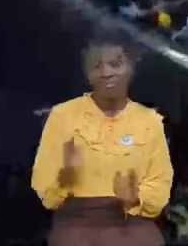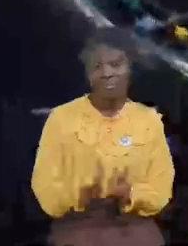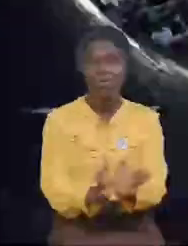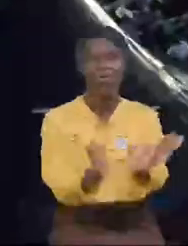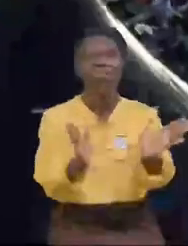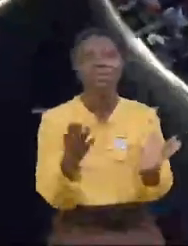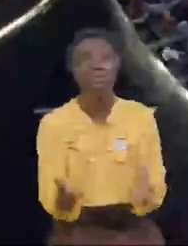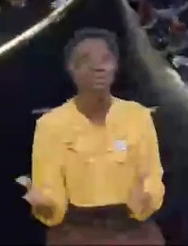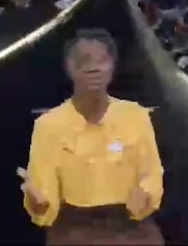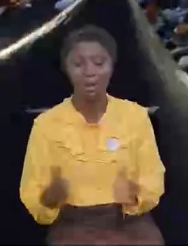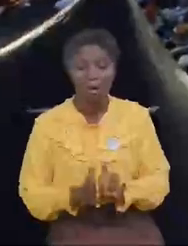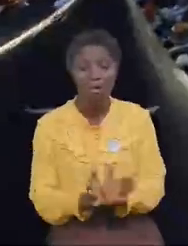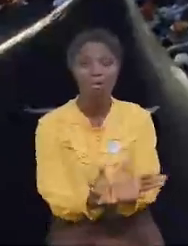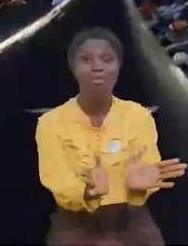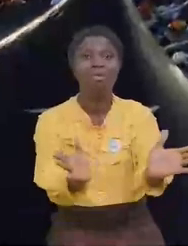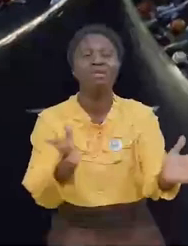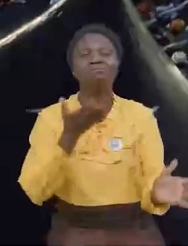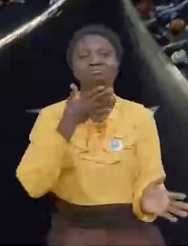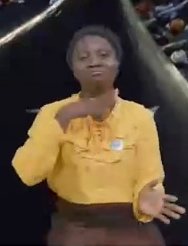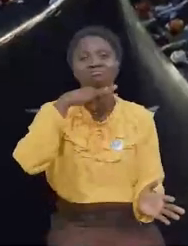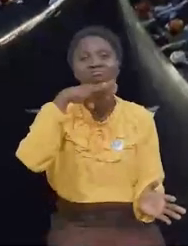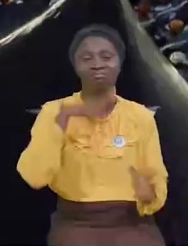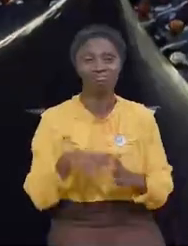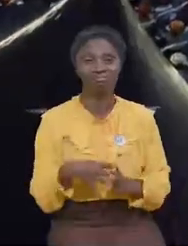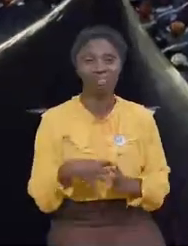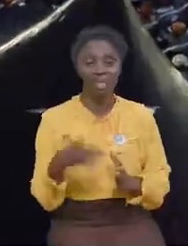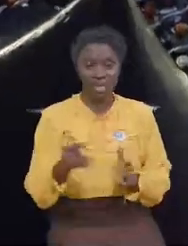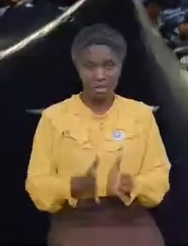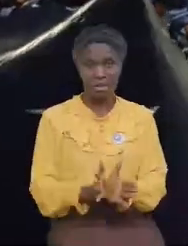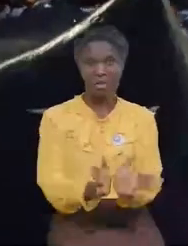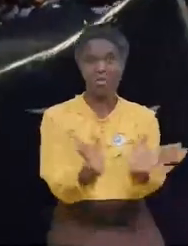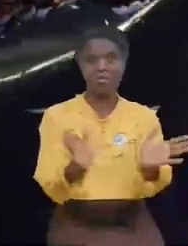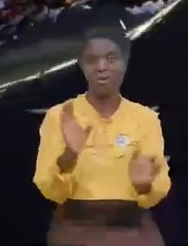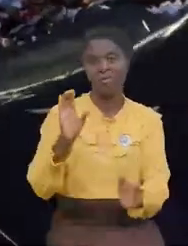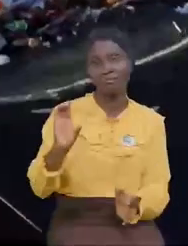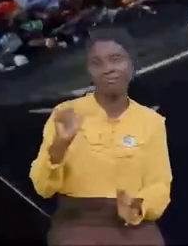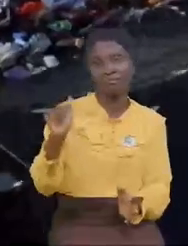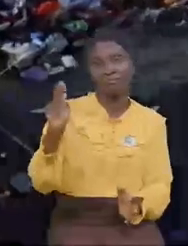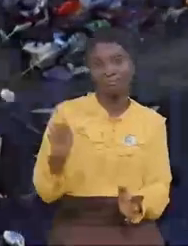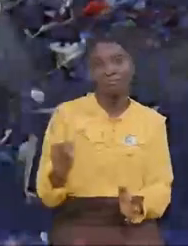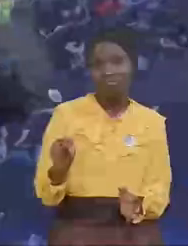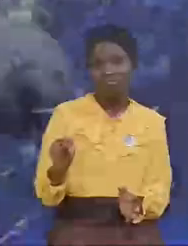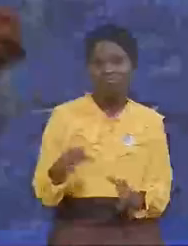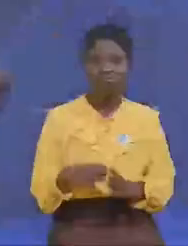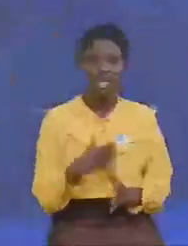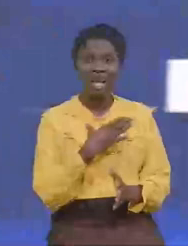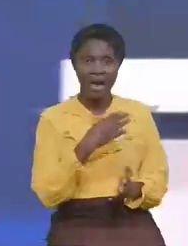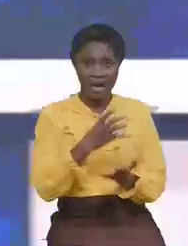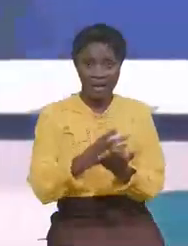C'est-à-dire, c'est le dépotoir public. Le dépotoir public.